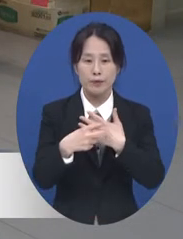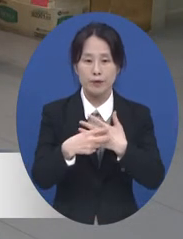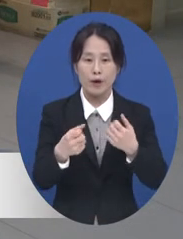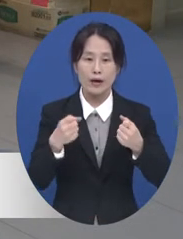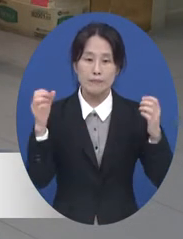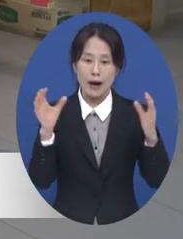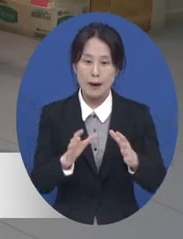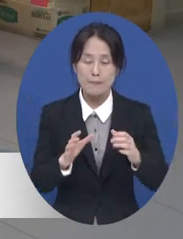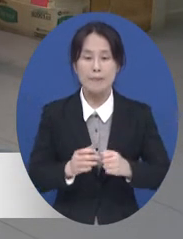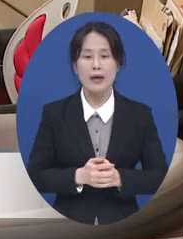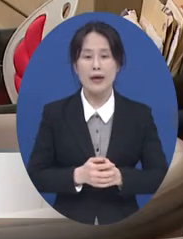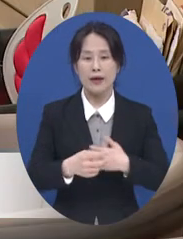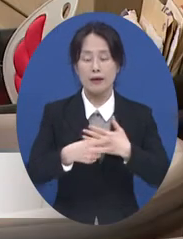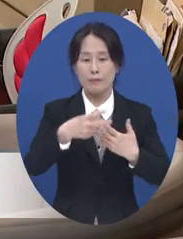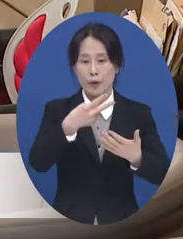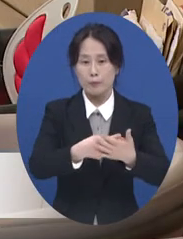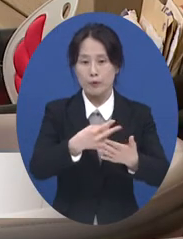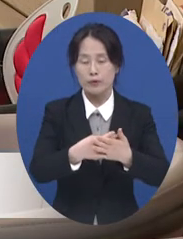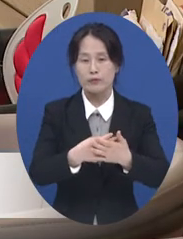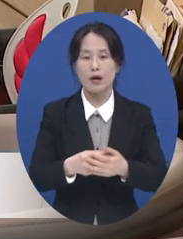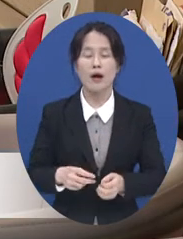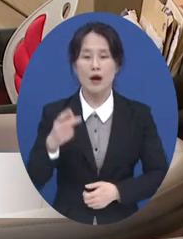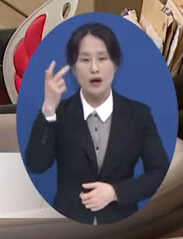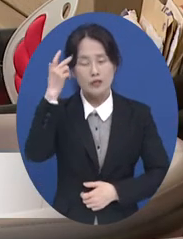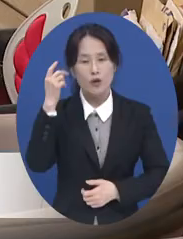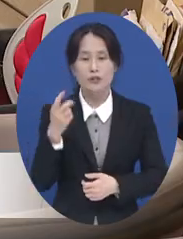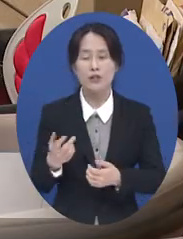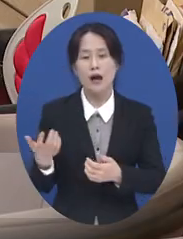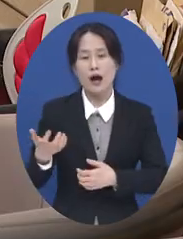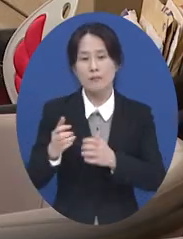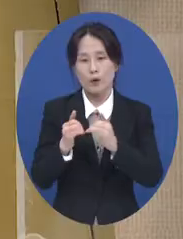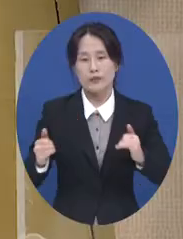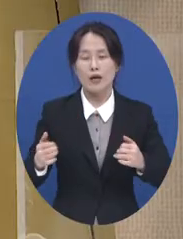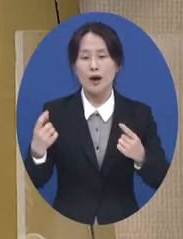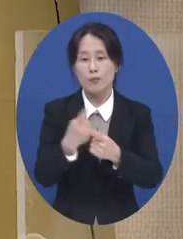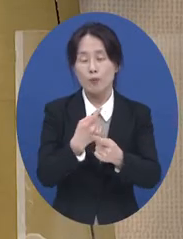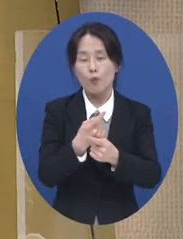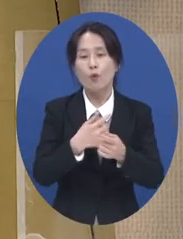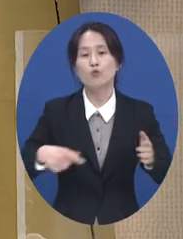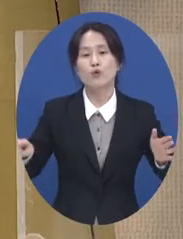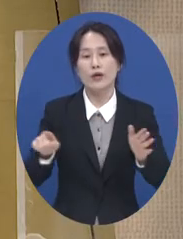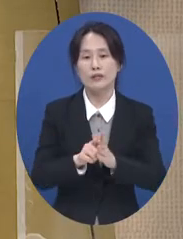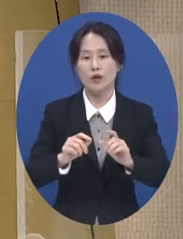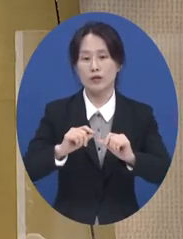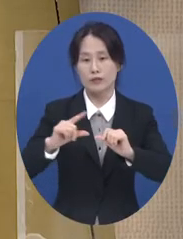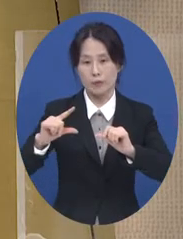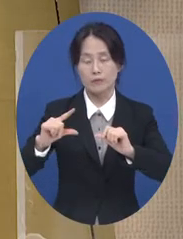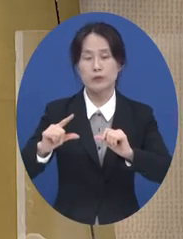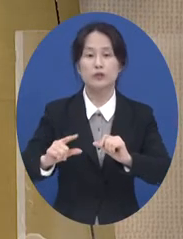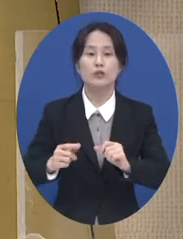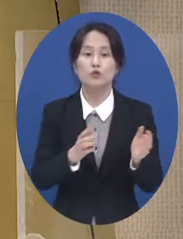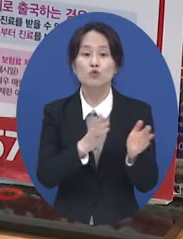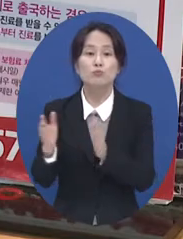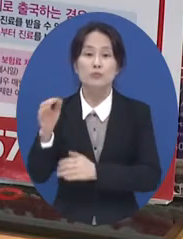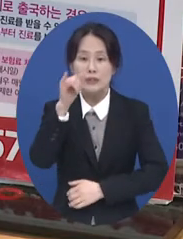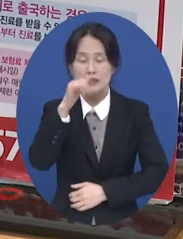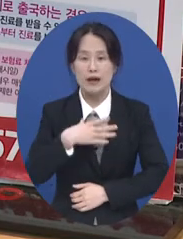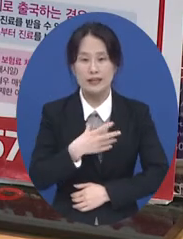경기도가 민간병원의 일부 병상을 응급 정신질환자 치료와 보호를 위한 공공병상으로